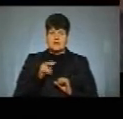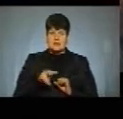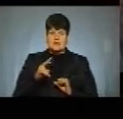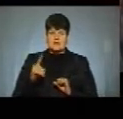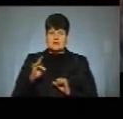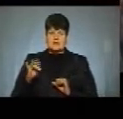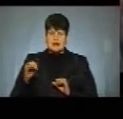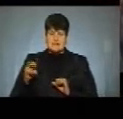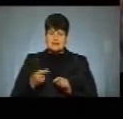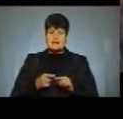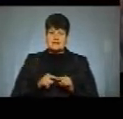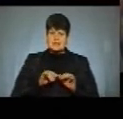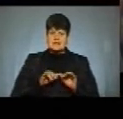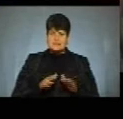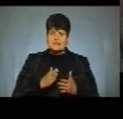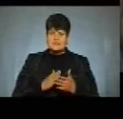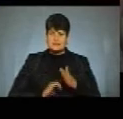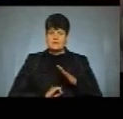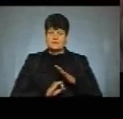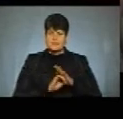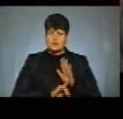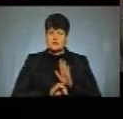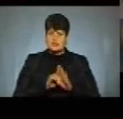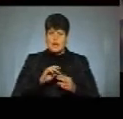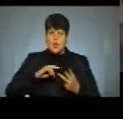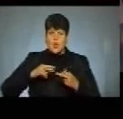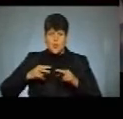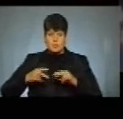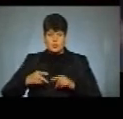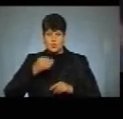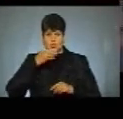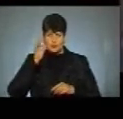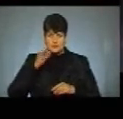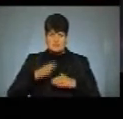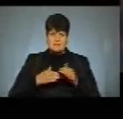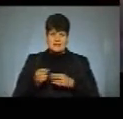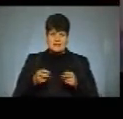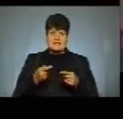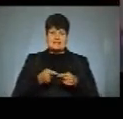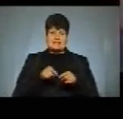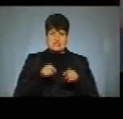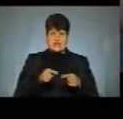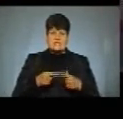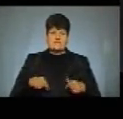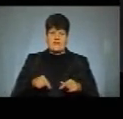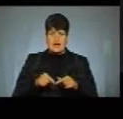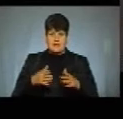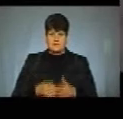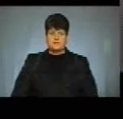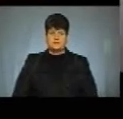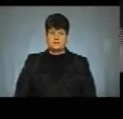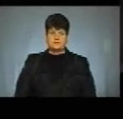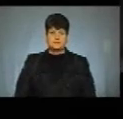її словами, цей захід є платформою для обміну досвідом між фахівцями цієї сфери. Марія Котенко, Андрій Бодак. Новини